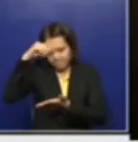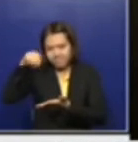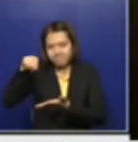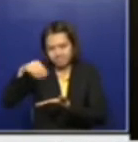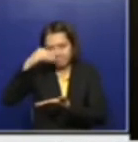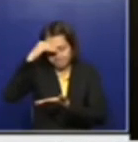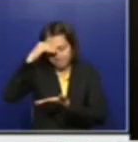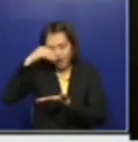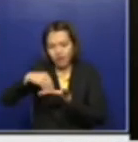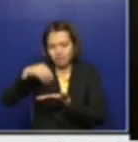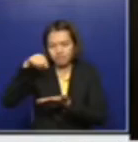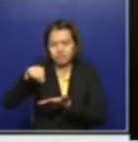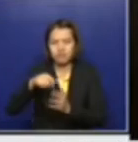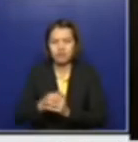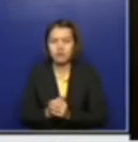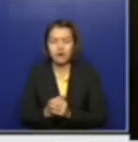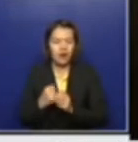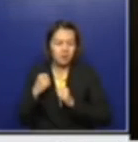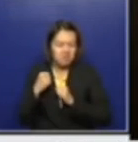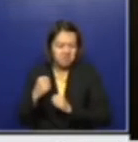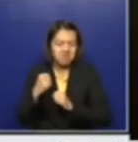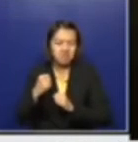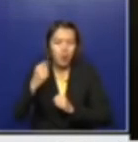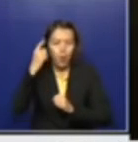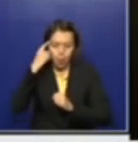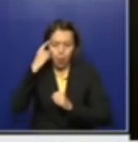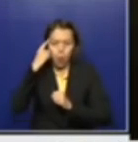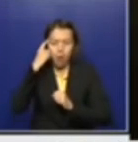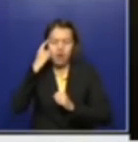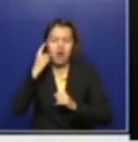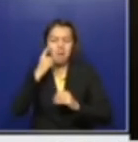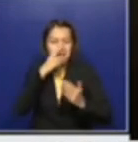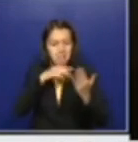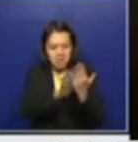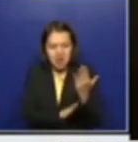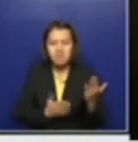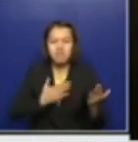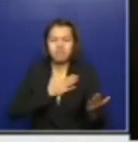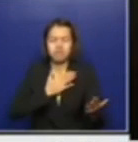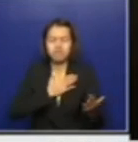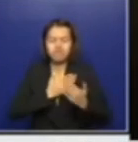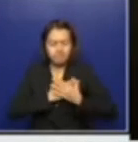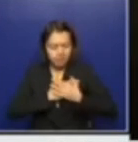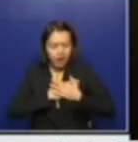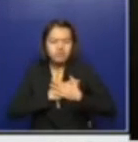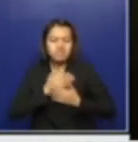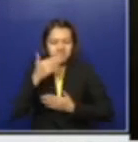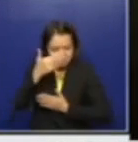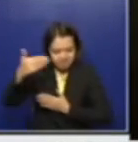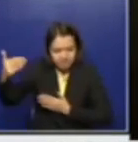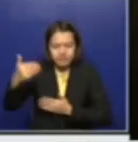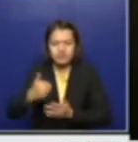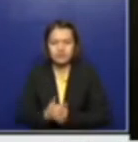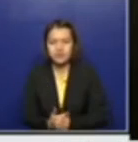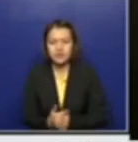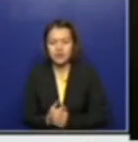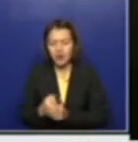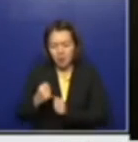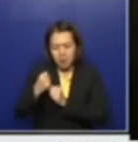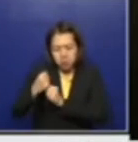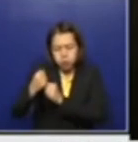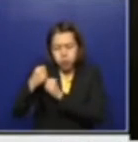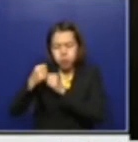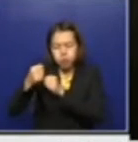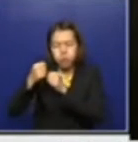าที่แสดงออกถึงความเป็นเจ้าของประเทศถึงความรักชาติถึงการที่จะออกมาแสดงความคิ